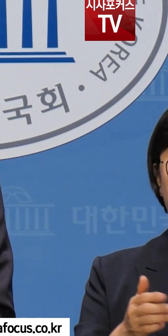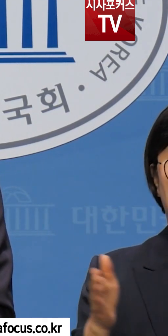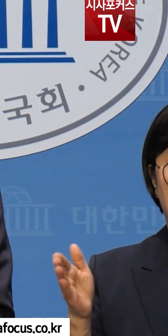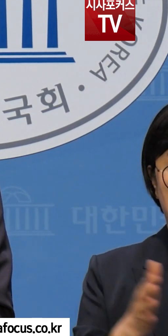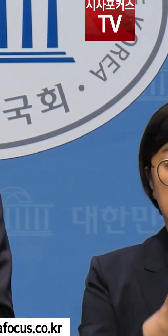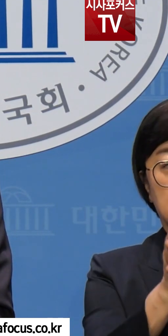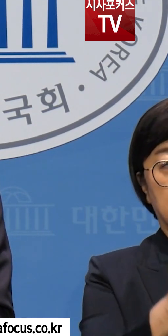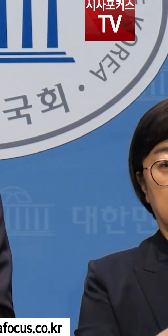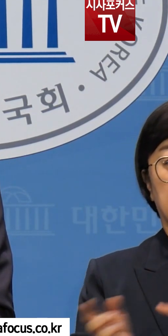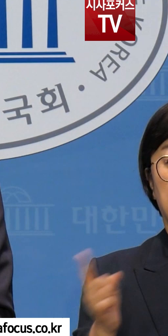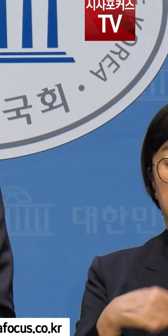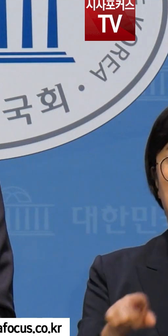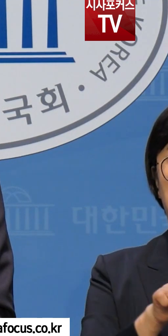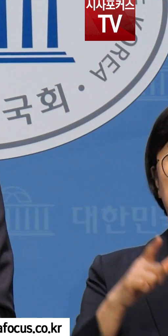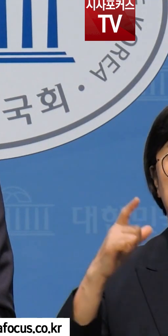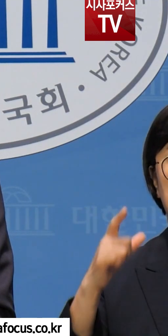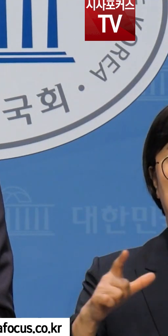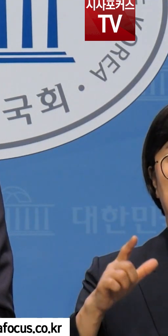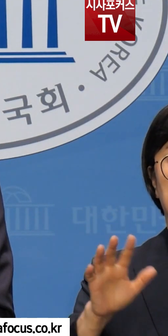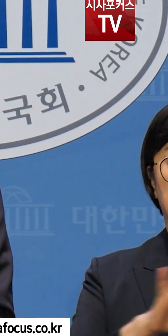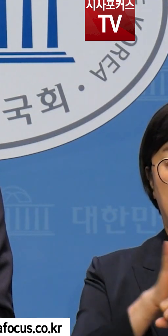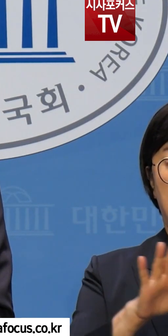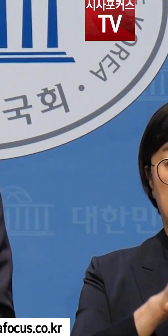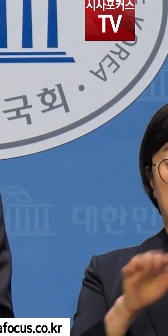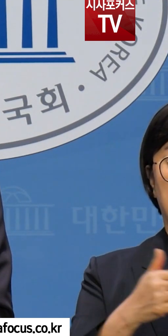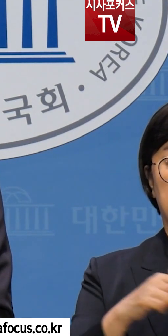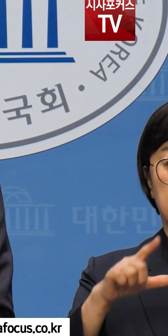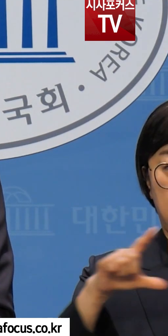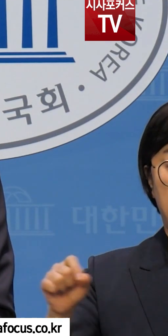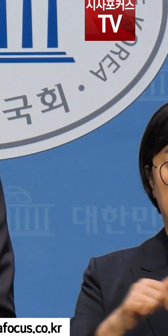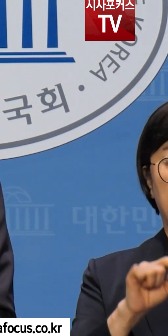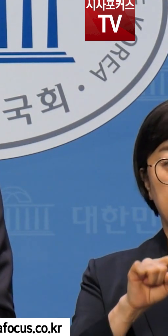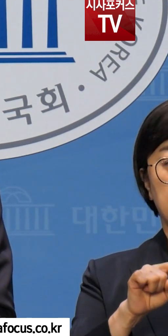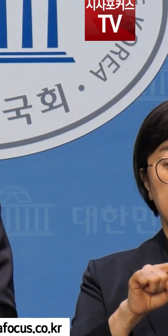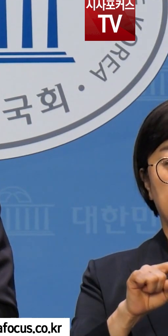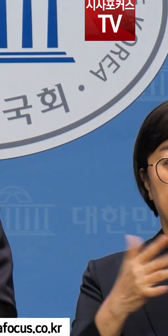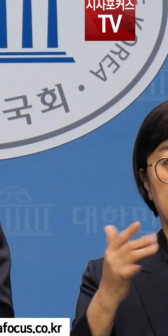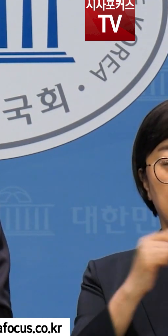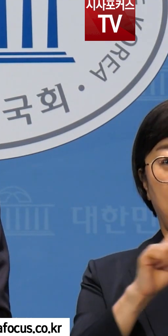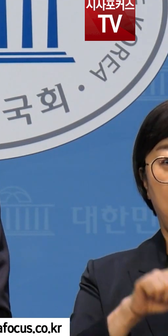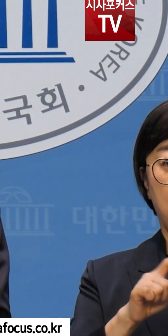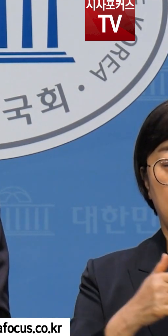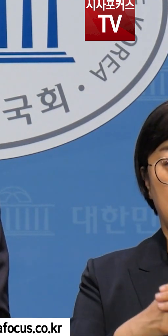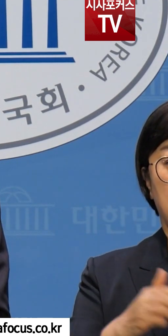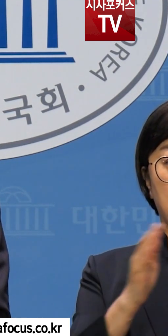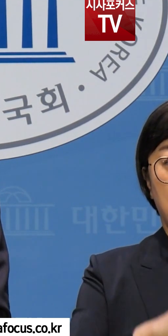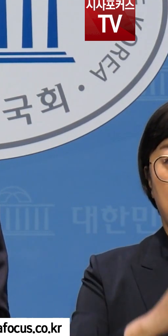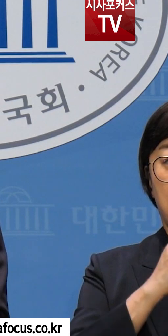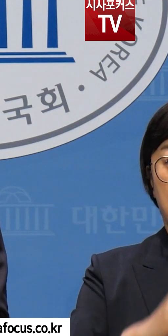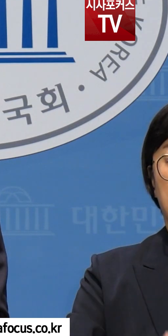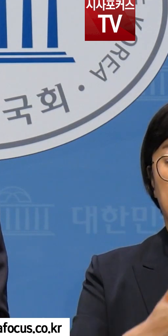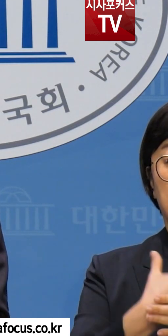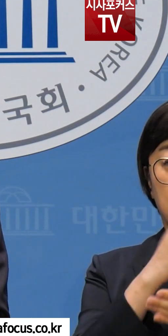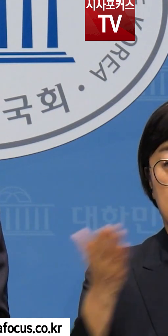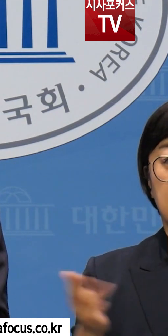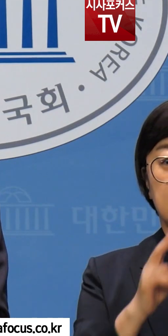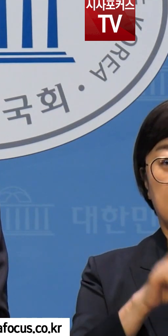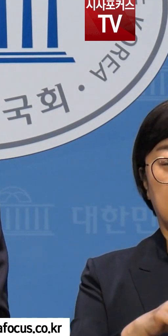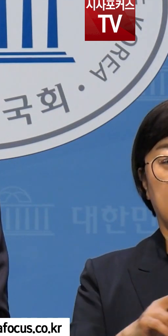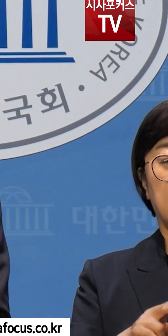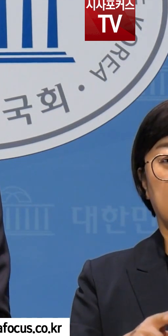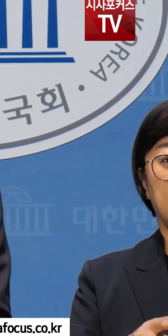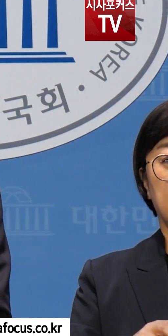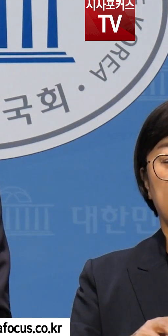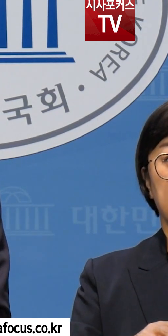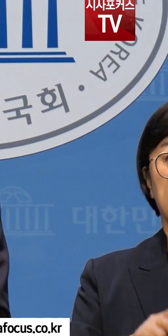골목상권 활성화 지역사랑 상품권 8.8조 원을 그리고 복지 확대 공공형 노인 일자리